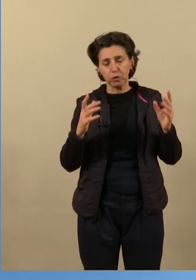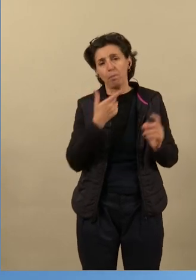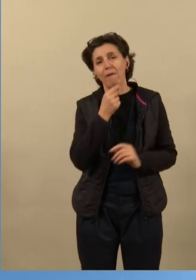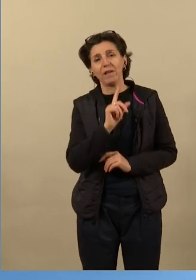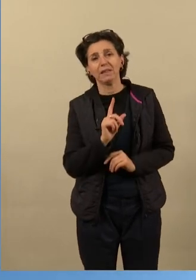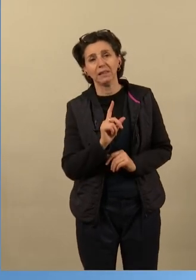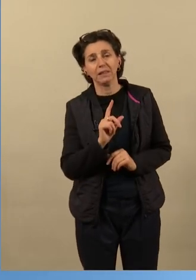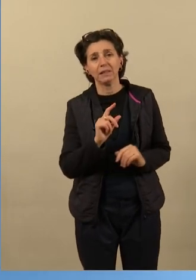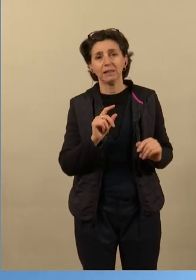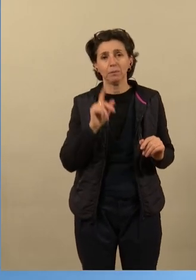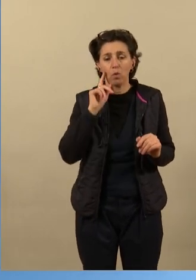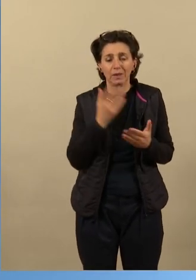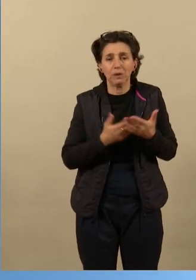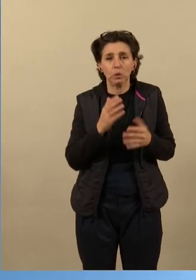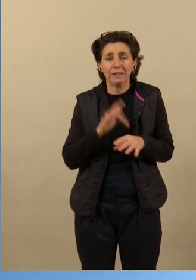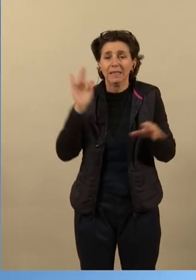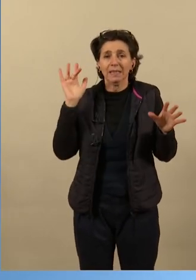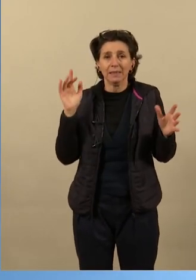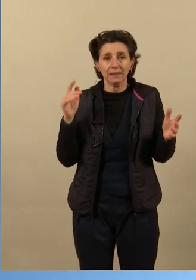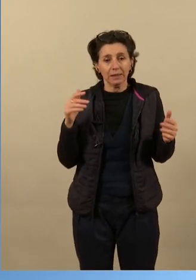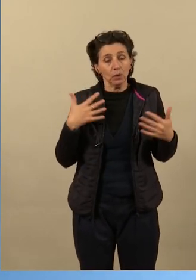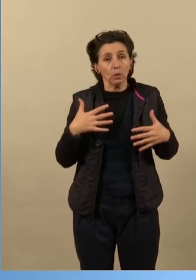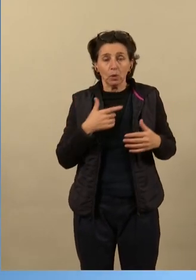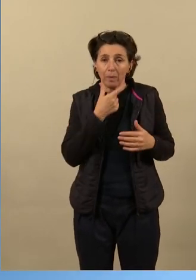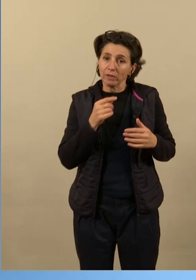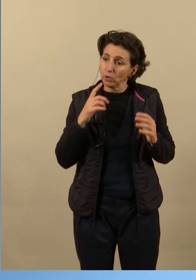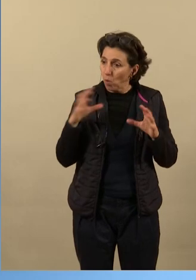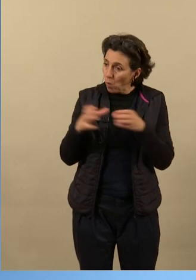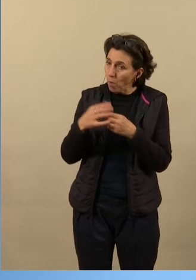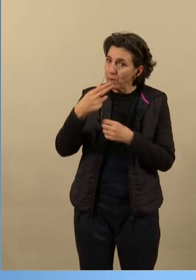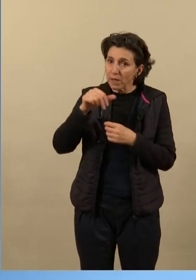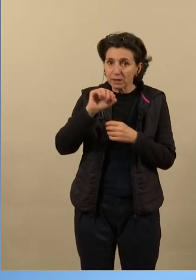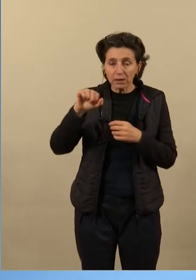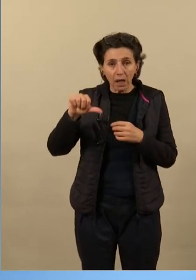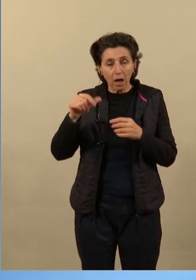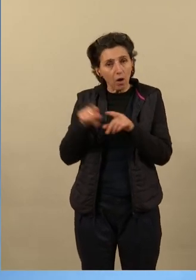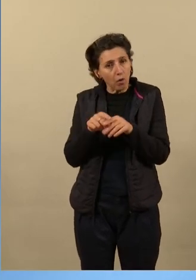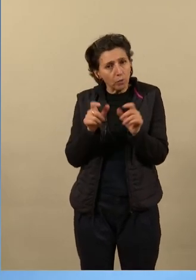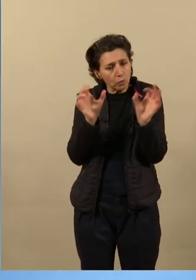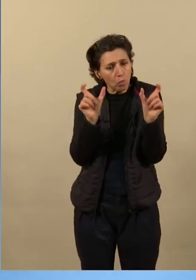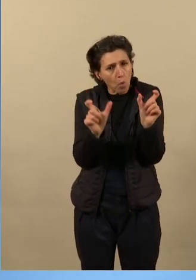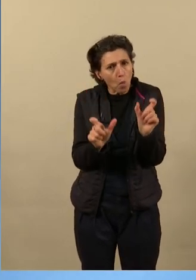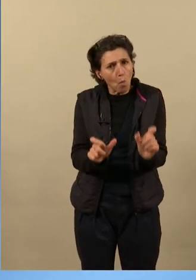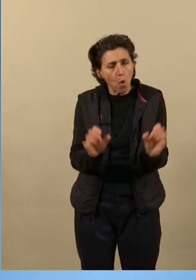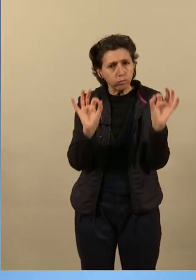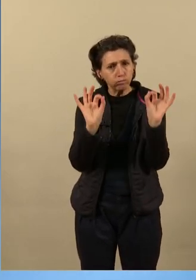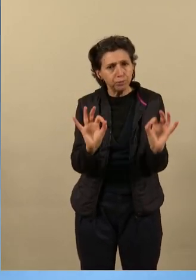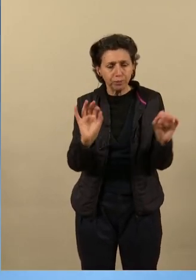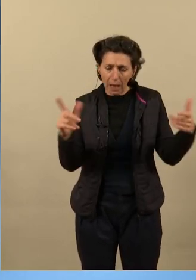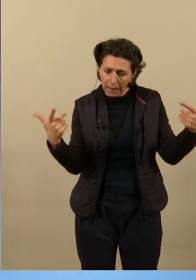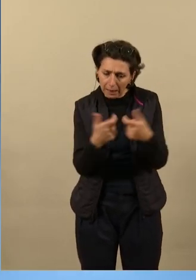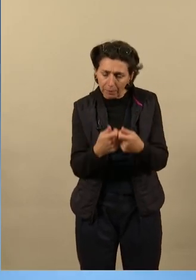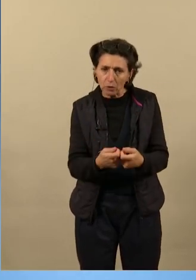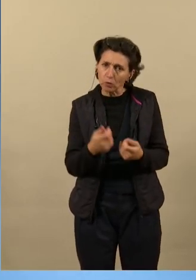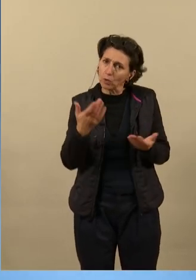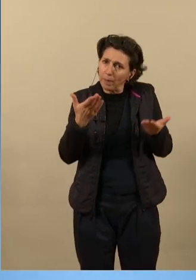d'un euh d'un défi majeur et je trouve que le groupe NASA a trouvé les mots justes qui ont au sein de notre